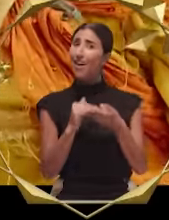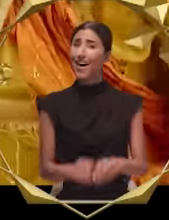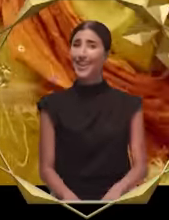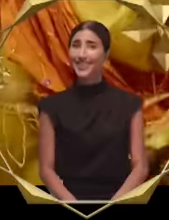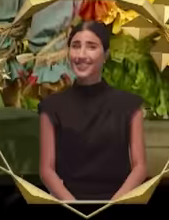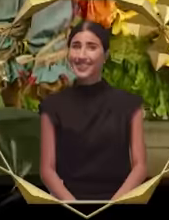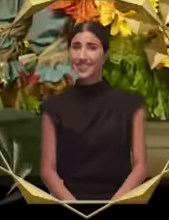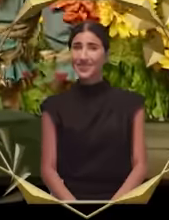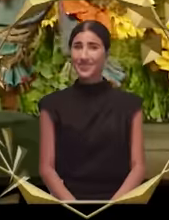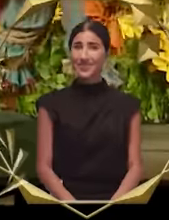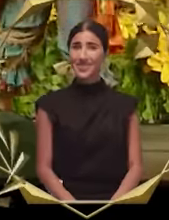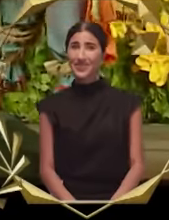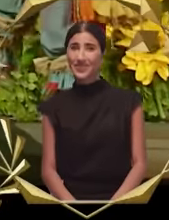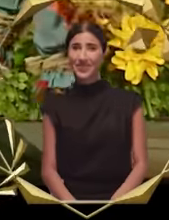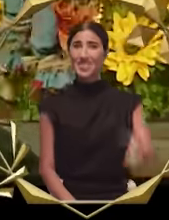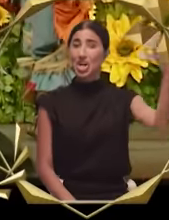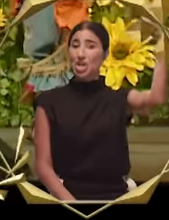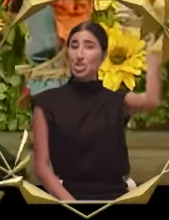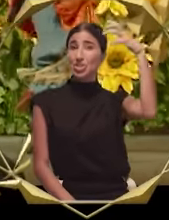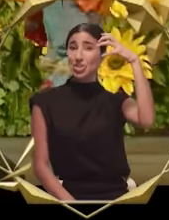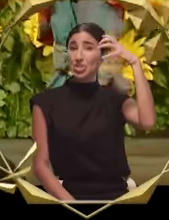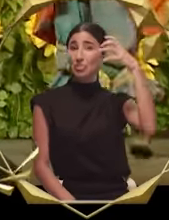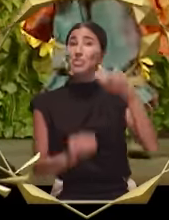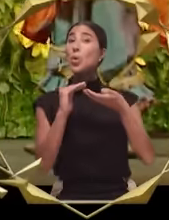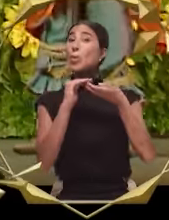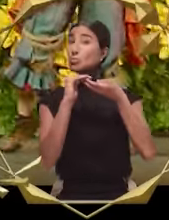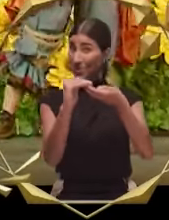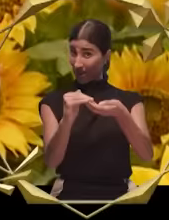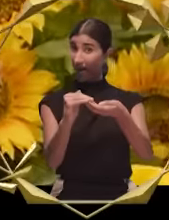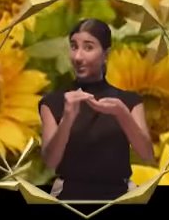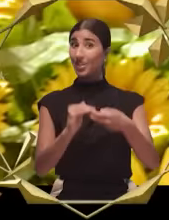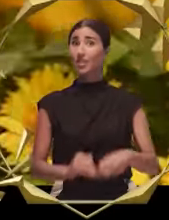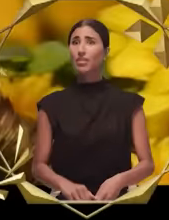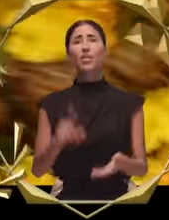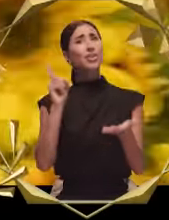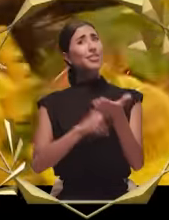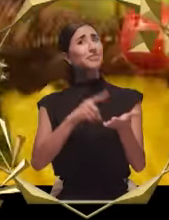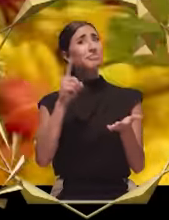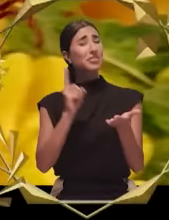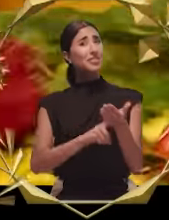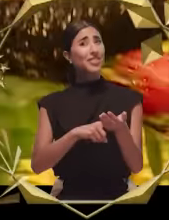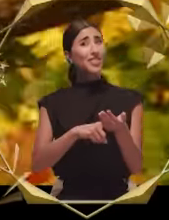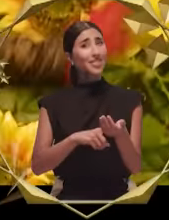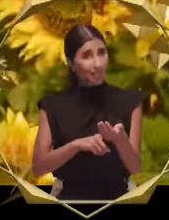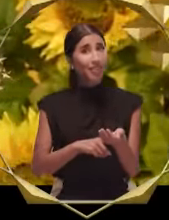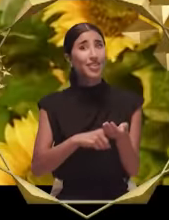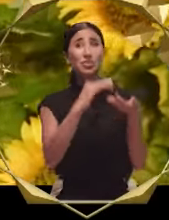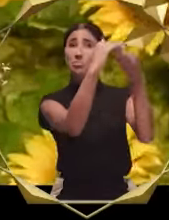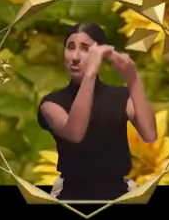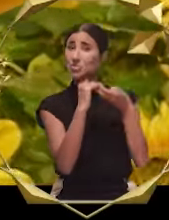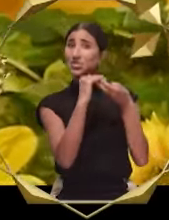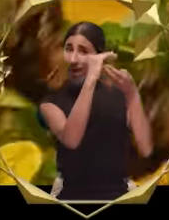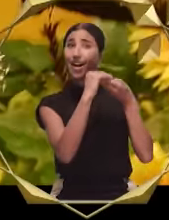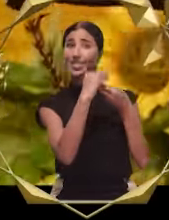مرة أهدهدتك الشمس فجرة ذات مرة